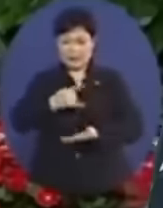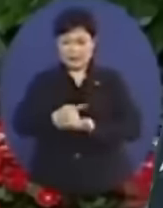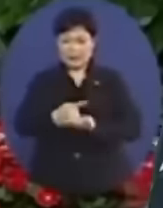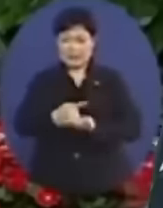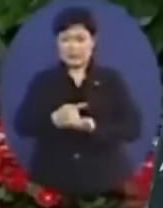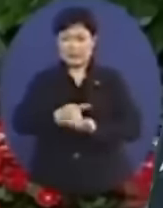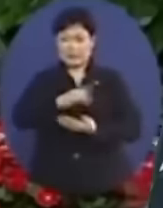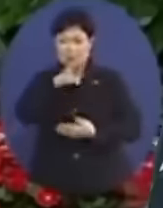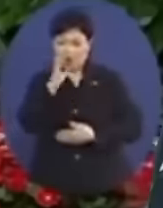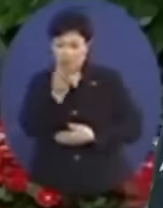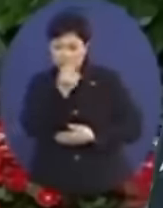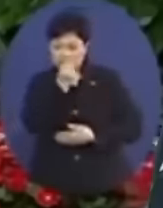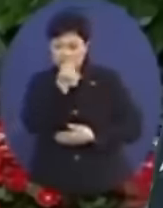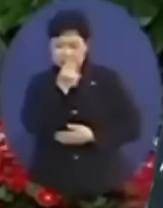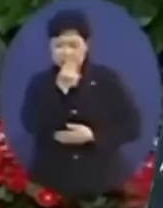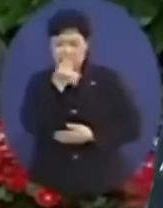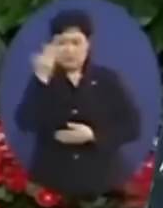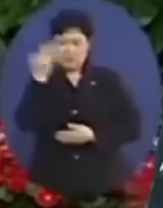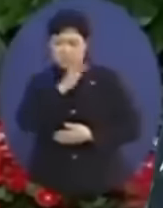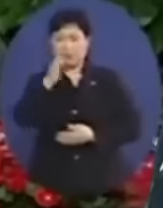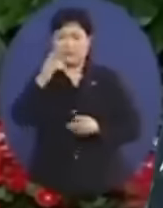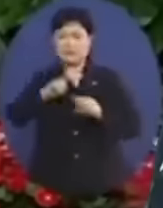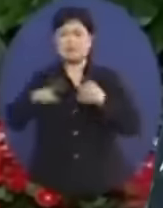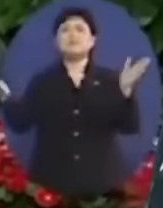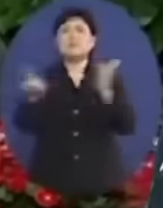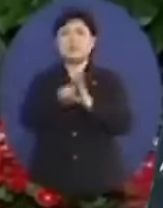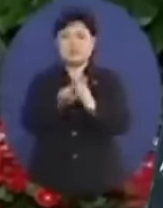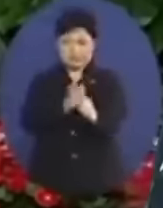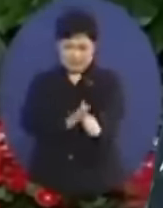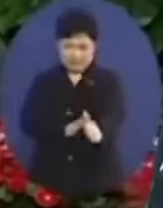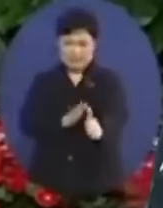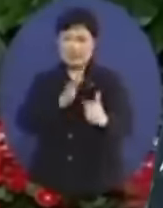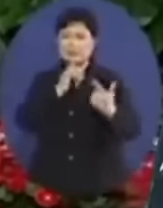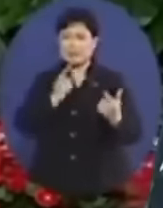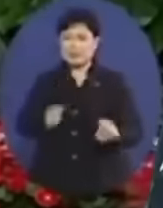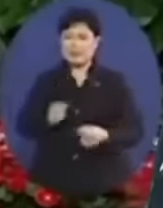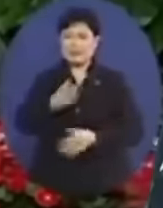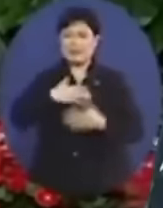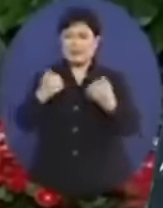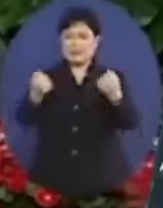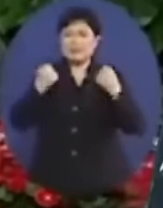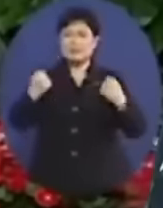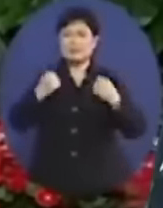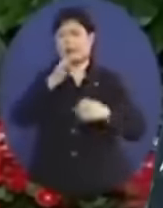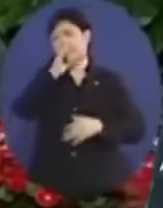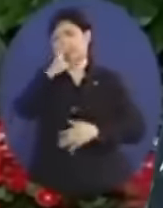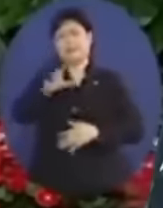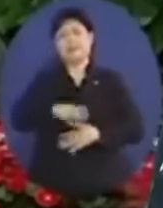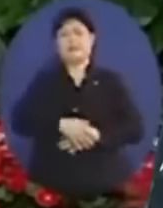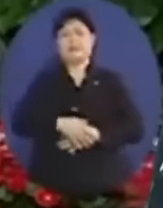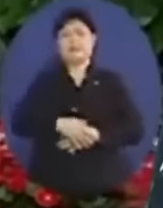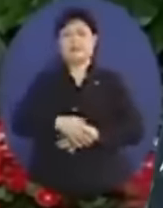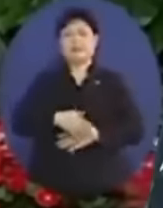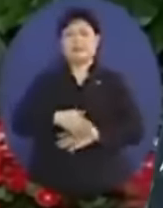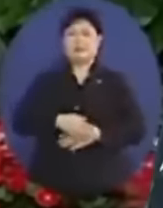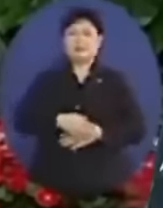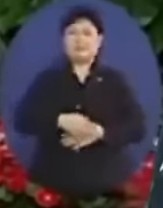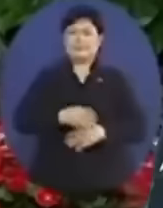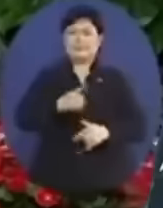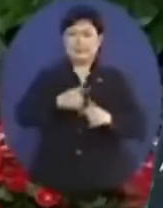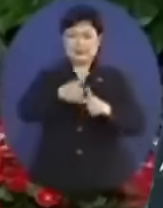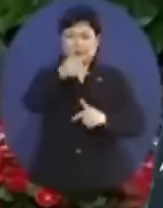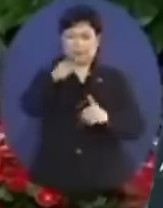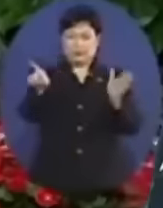성결이 되었다는 것을 믿어야 돼요 아멘 내 힘으로 변화 안됩니다 예수